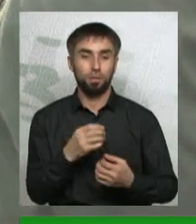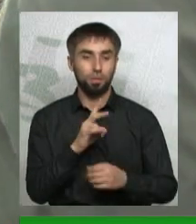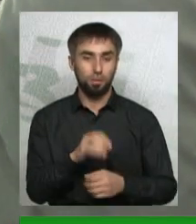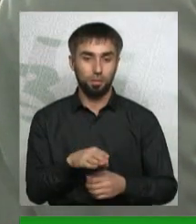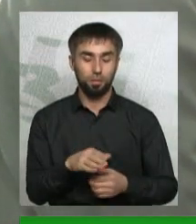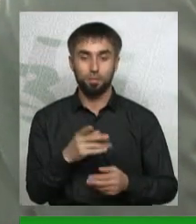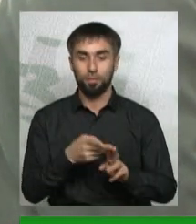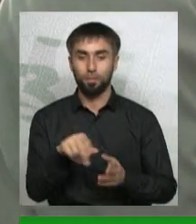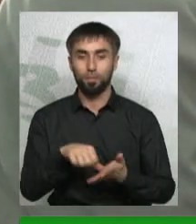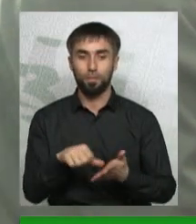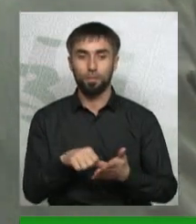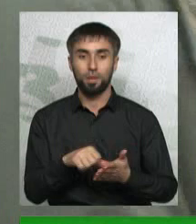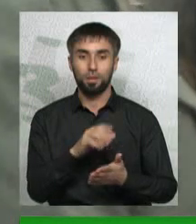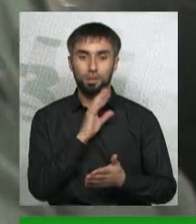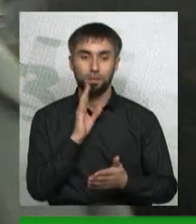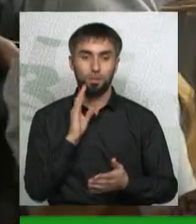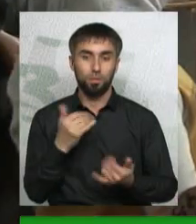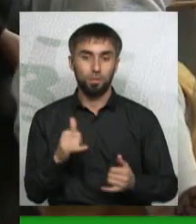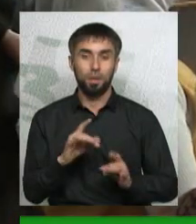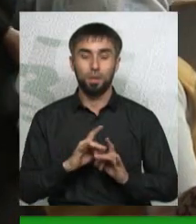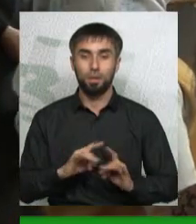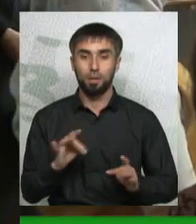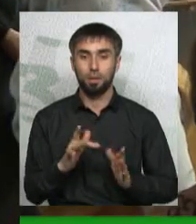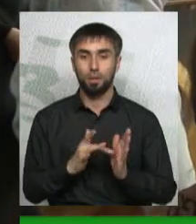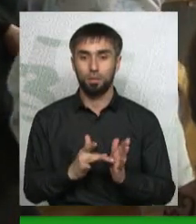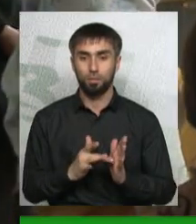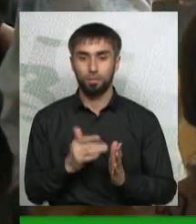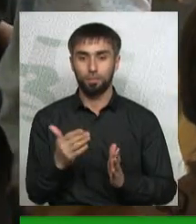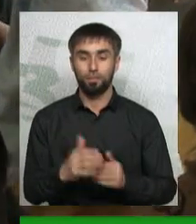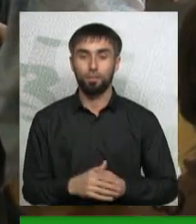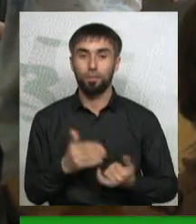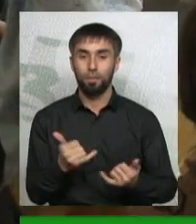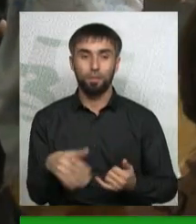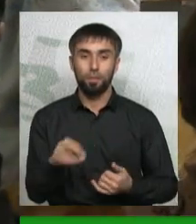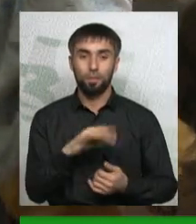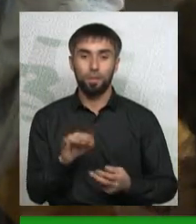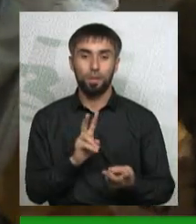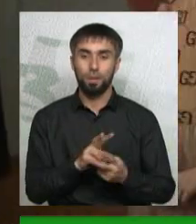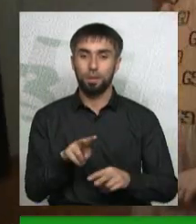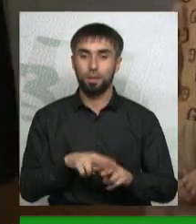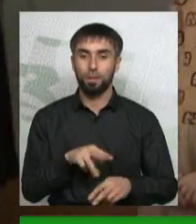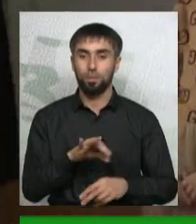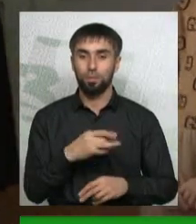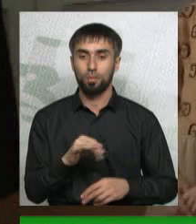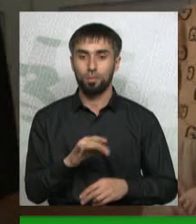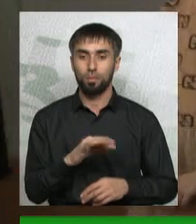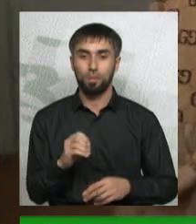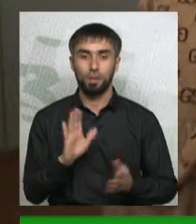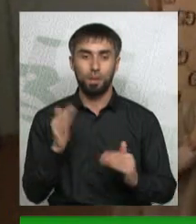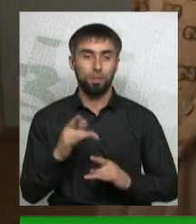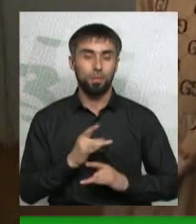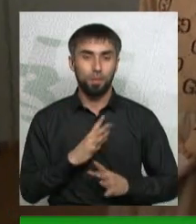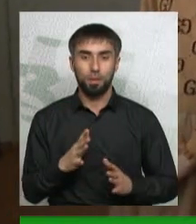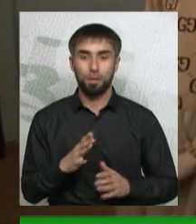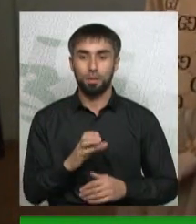экскурсии представительницы прекрасного пола впечатлены рассказами экскурсовода. Сегодня они все встретились здесь в музее краеведения в рамках